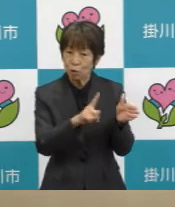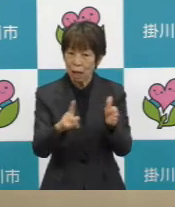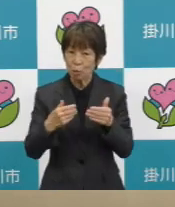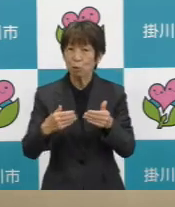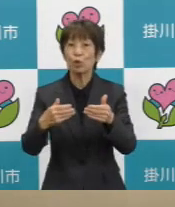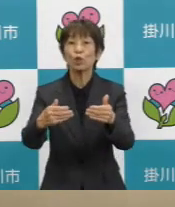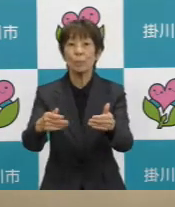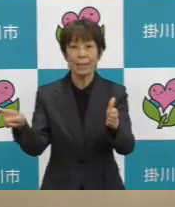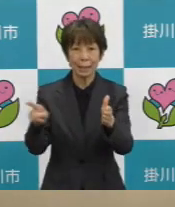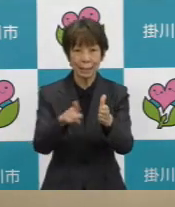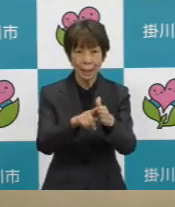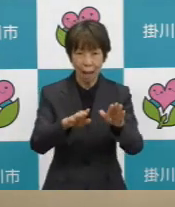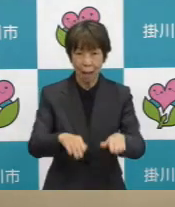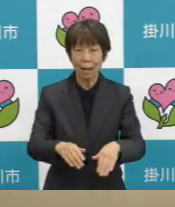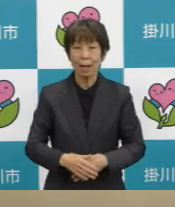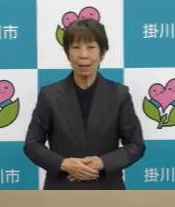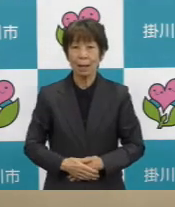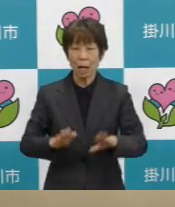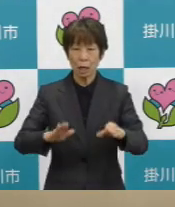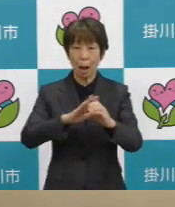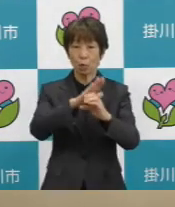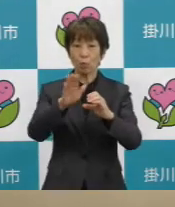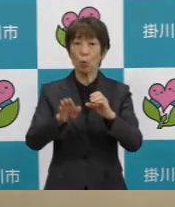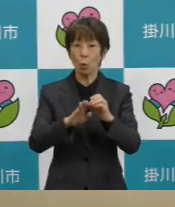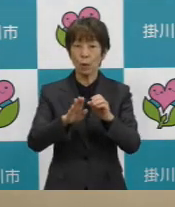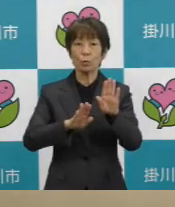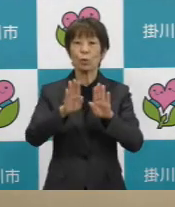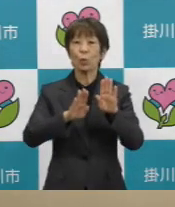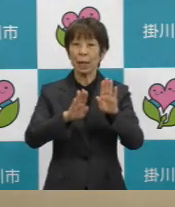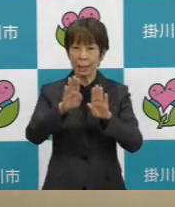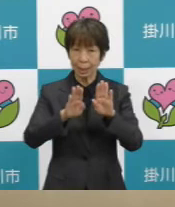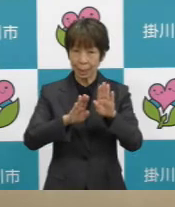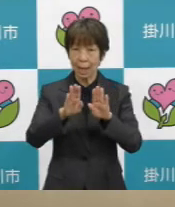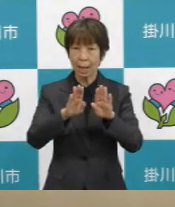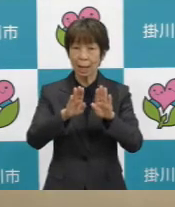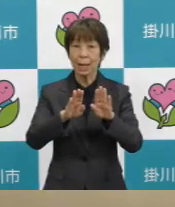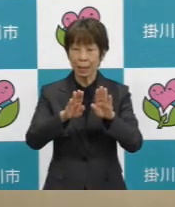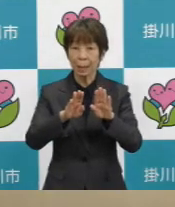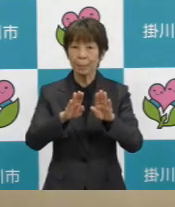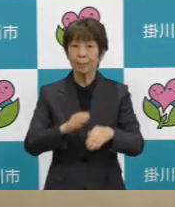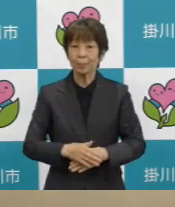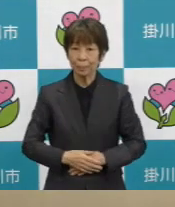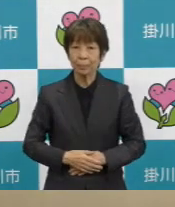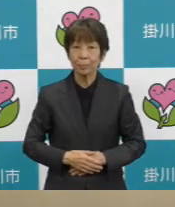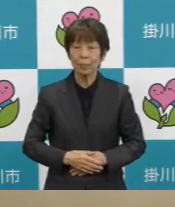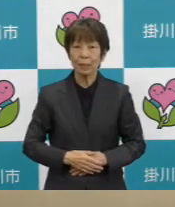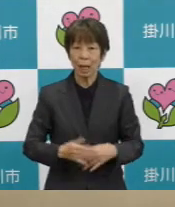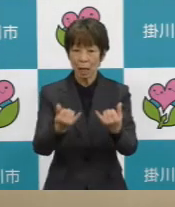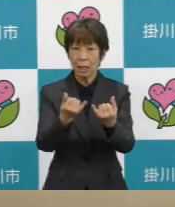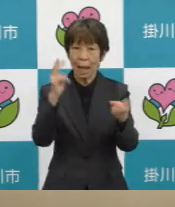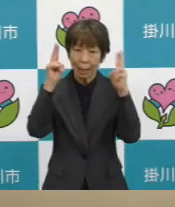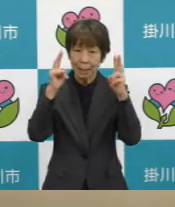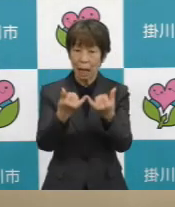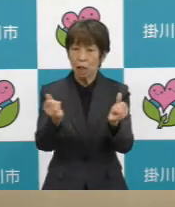まあ、今コロナの状態で少し、企業への女性の、まあ、就労というのは少し